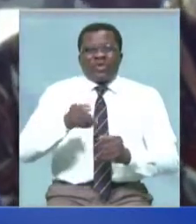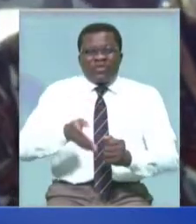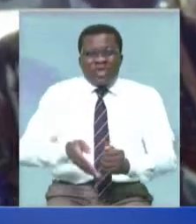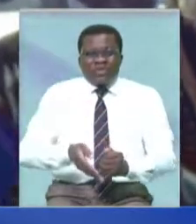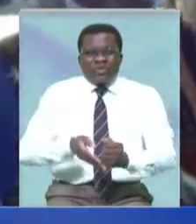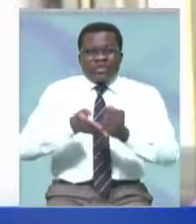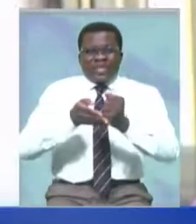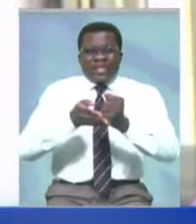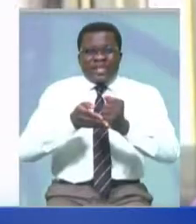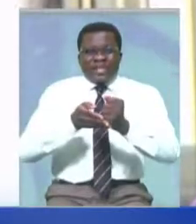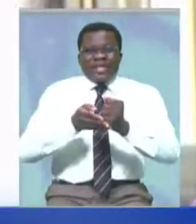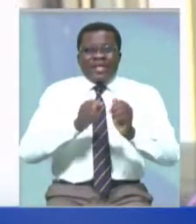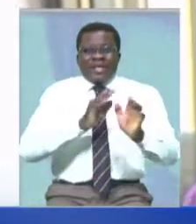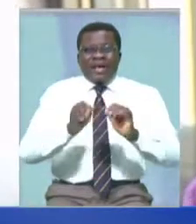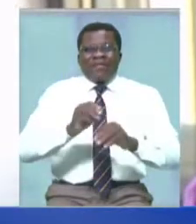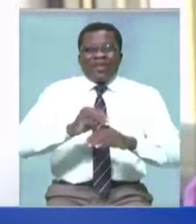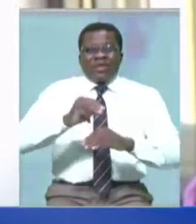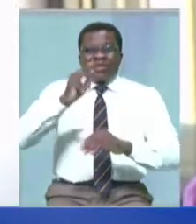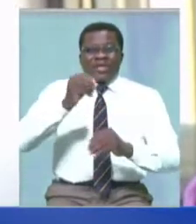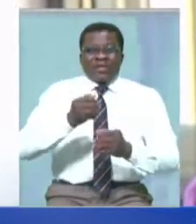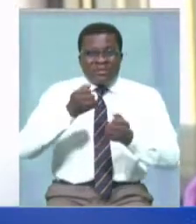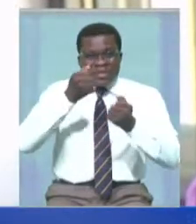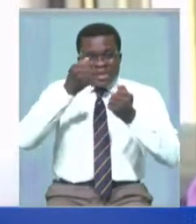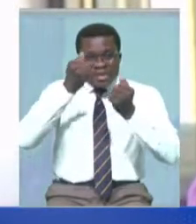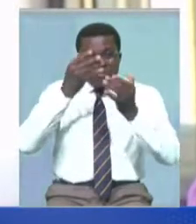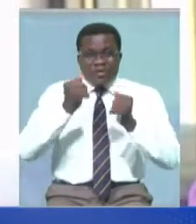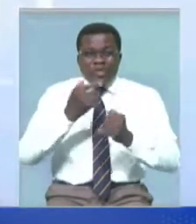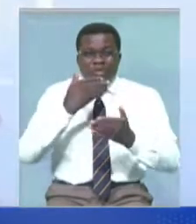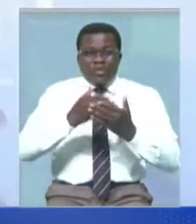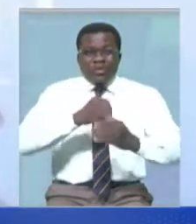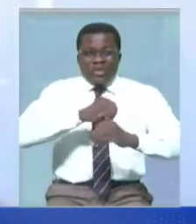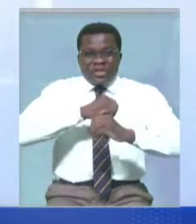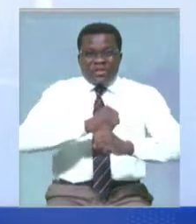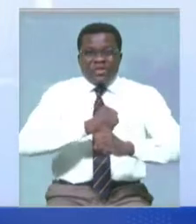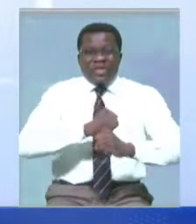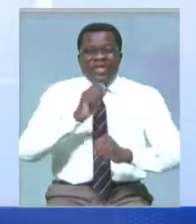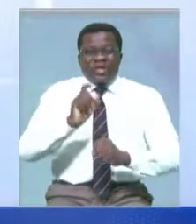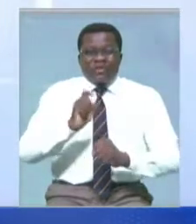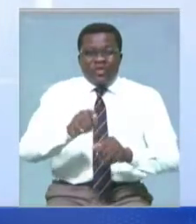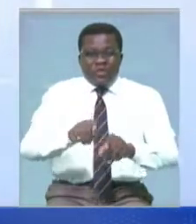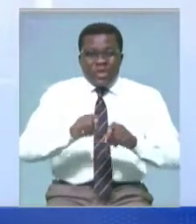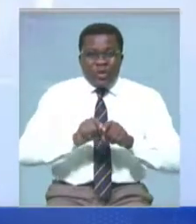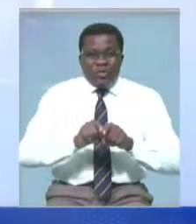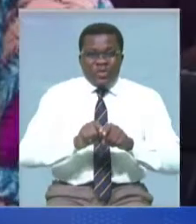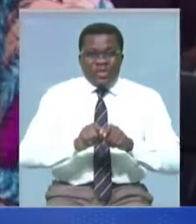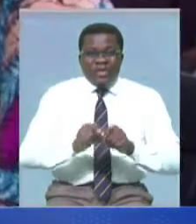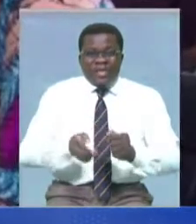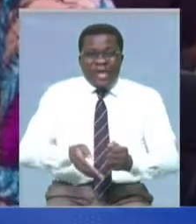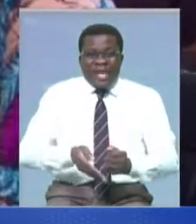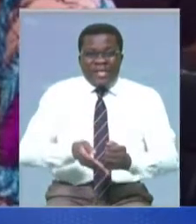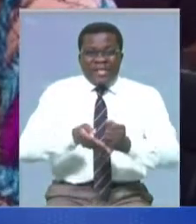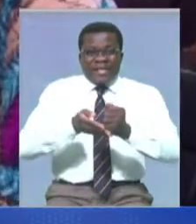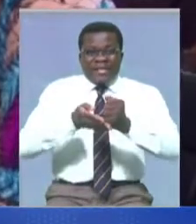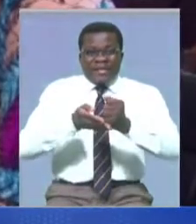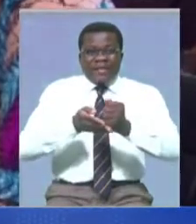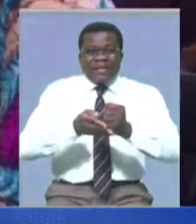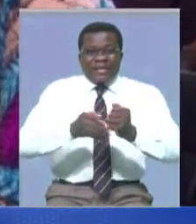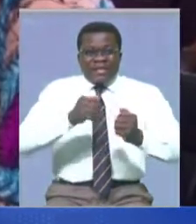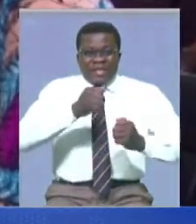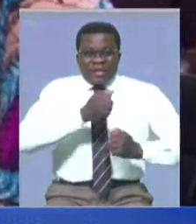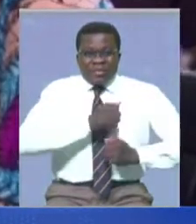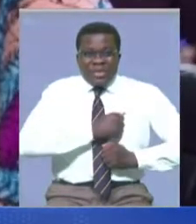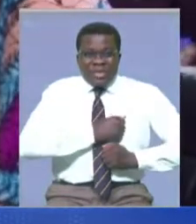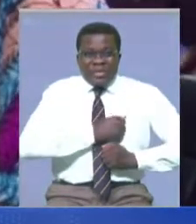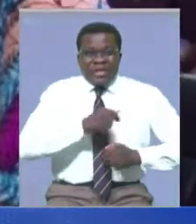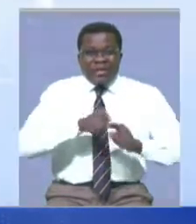à engranger le maximum de renseignements pour une bonne sécurité. Vous devrez aussi aider les forces de